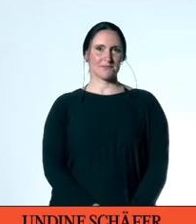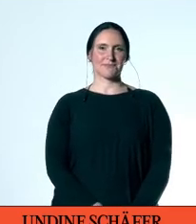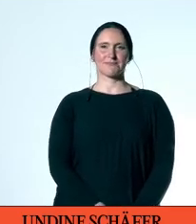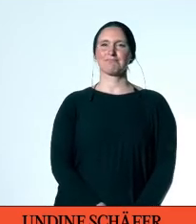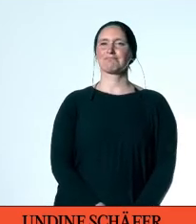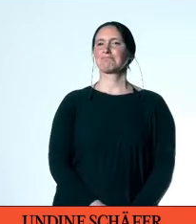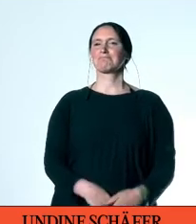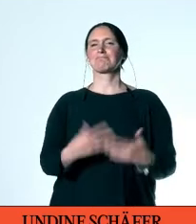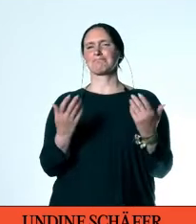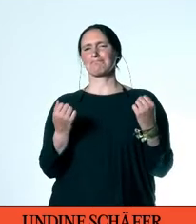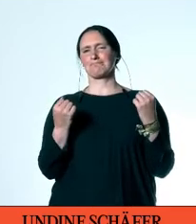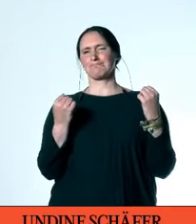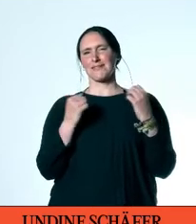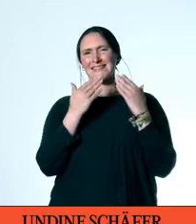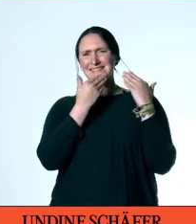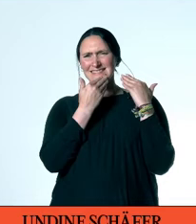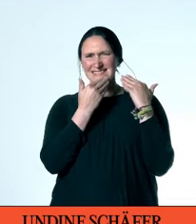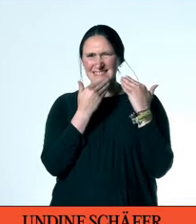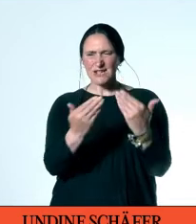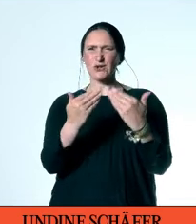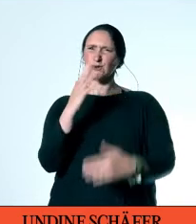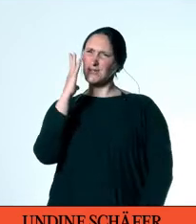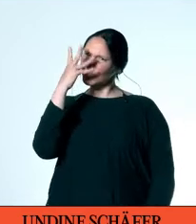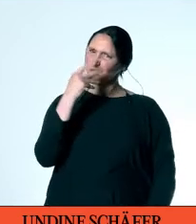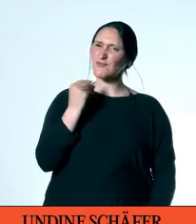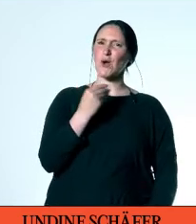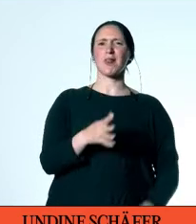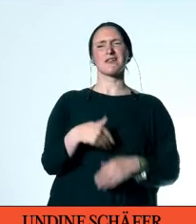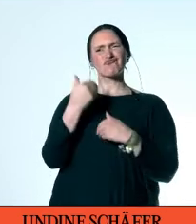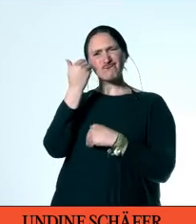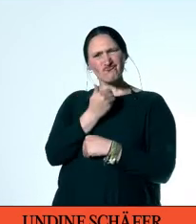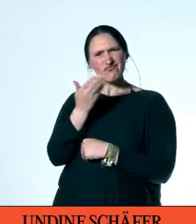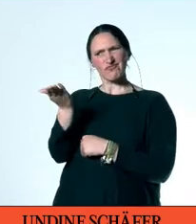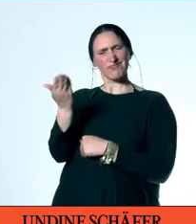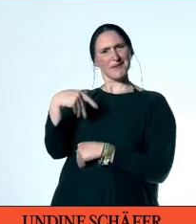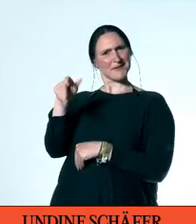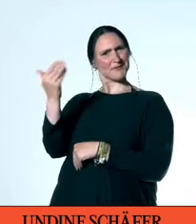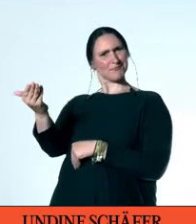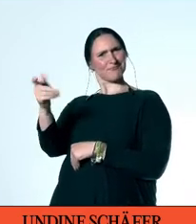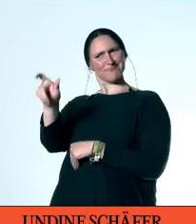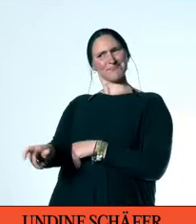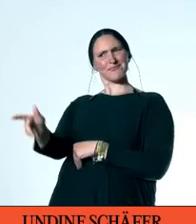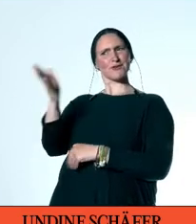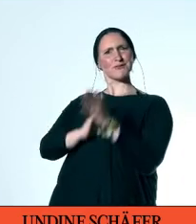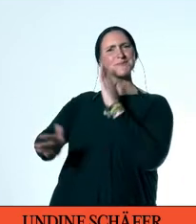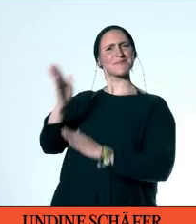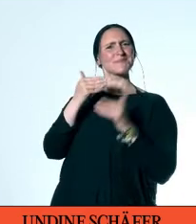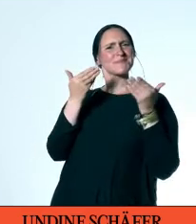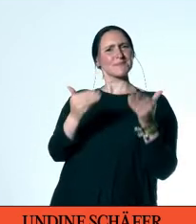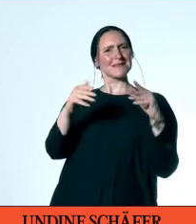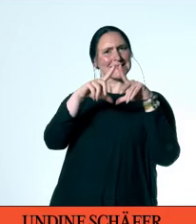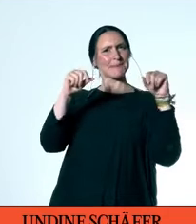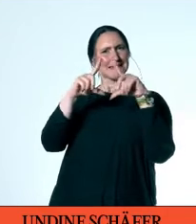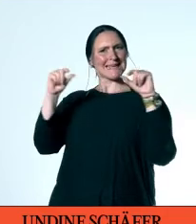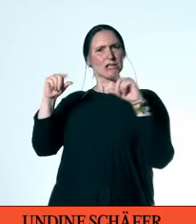Thank you. That was beautiful. Can you guys tell us and the audience about this video? Sehr schön. Vielleicht könnt ihr uns noch mal etwas sagen zu diesem